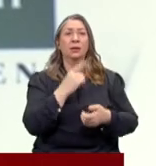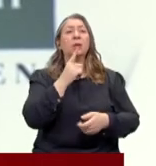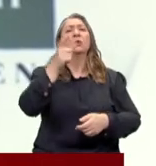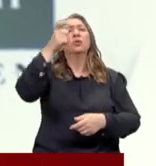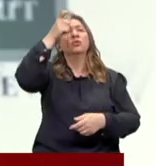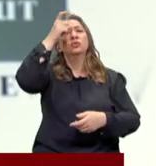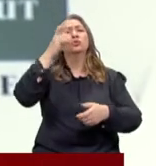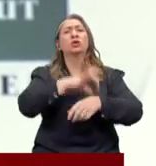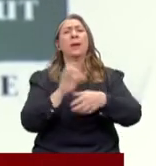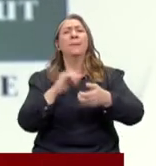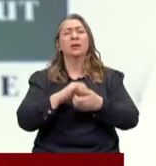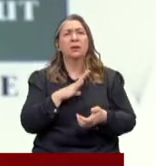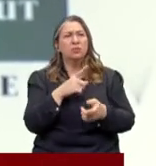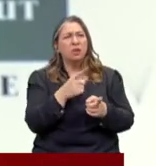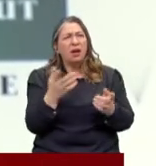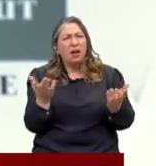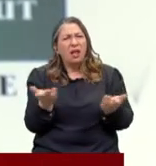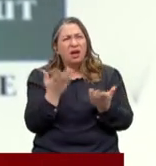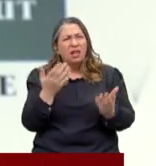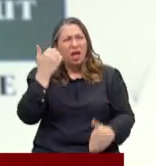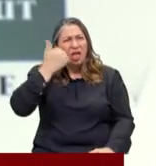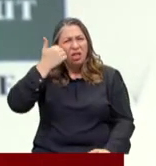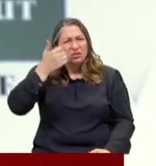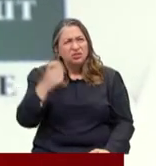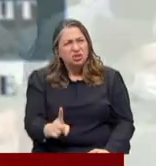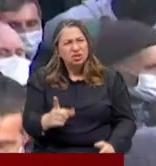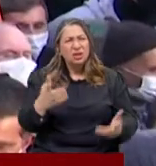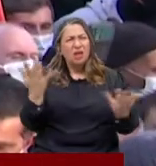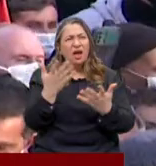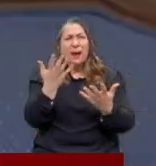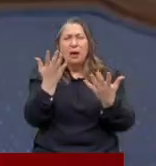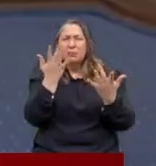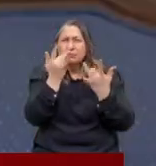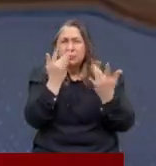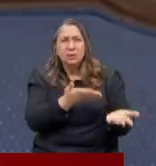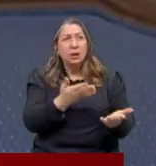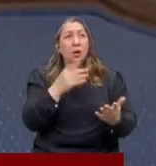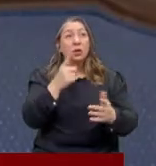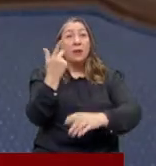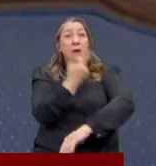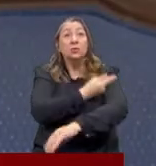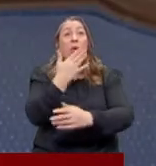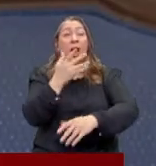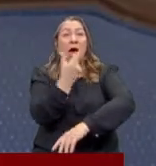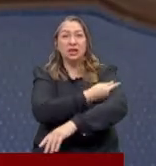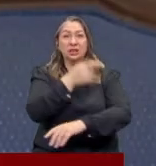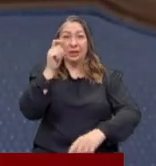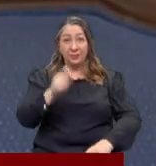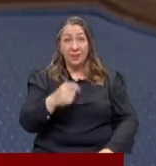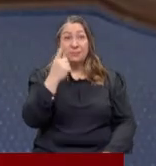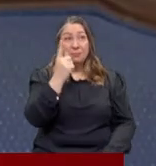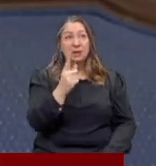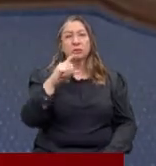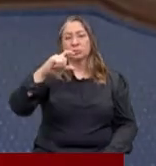Tabipler Birliği var. Ya bunlar ne kadar yalancı, ne kadar cambaz ya. Ortada bir aşı yok. Aşı olduğunu iddia edilen